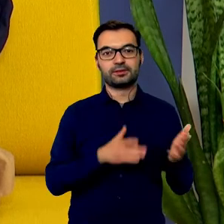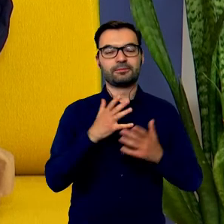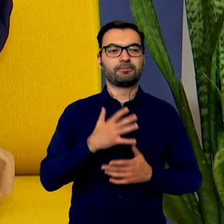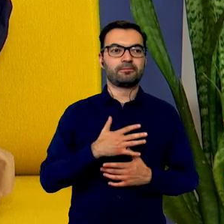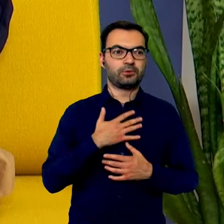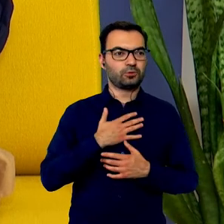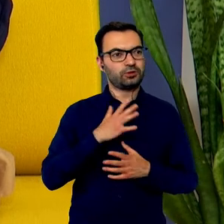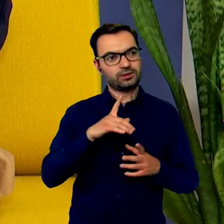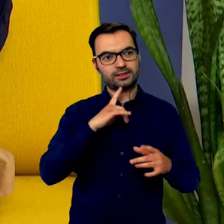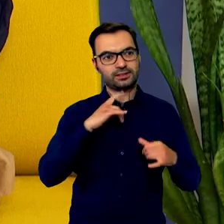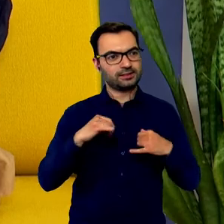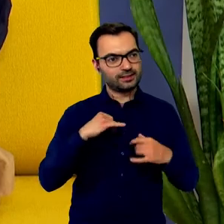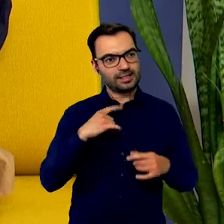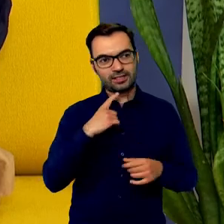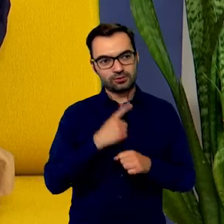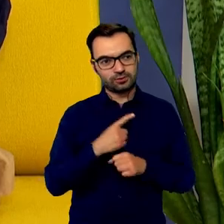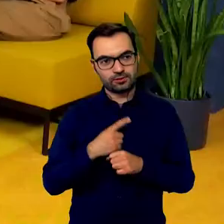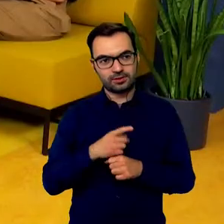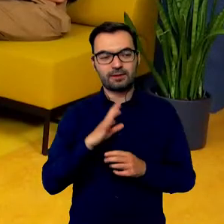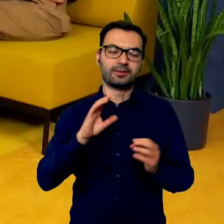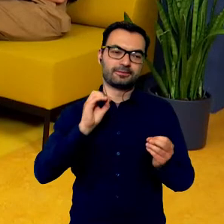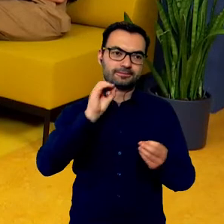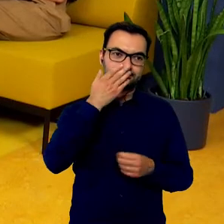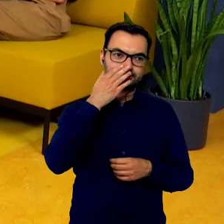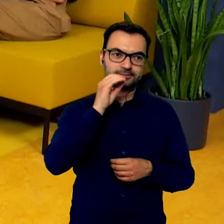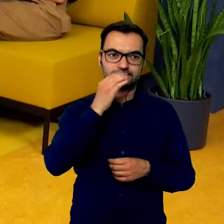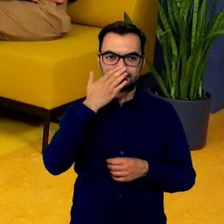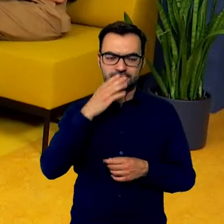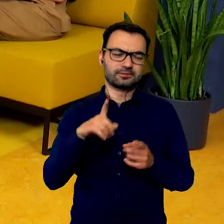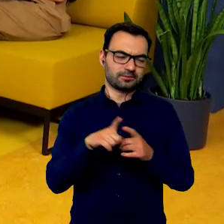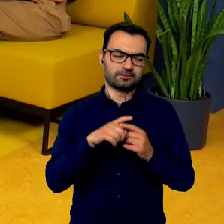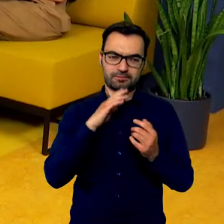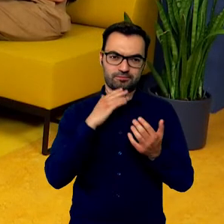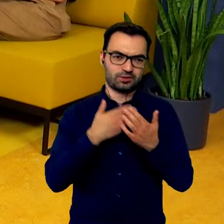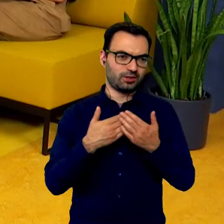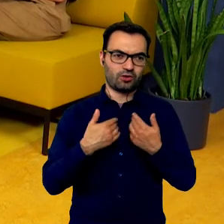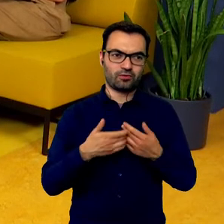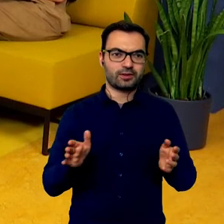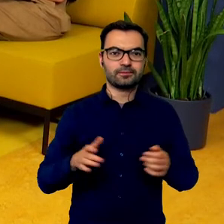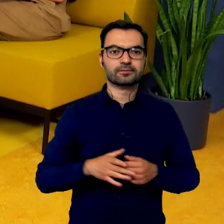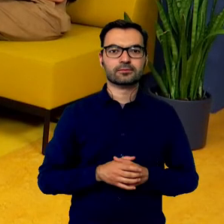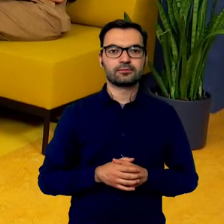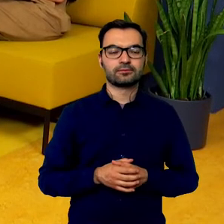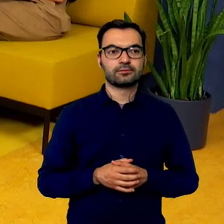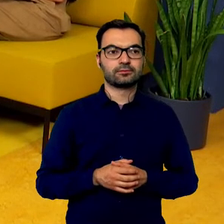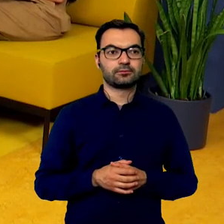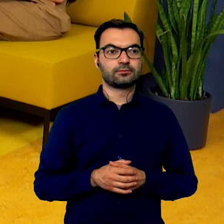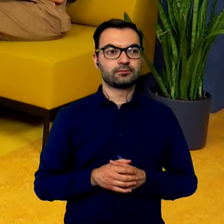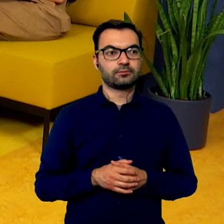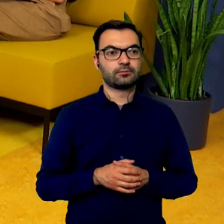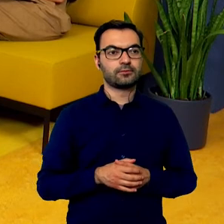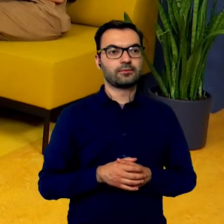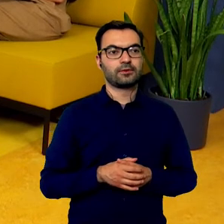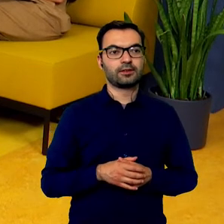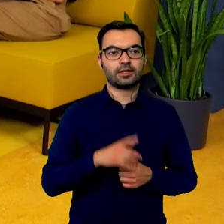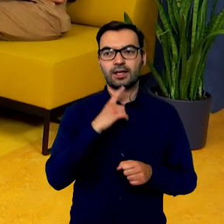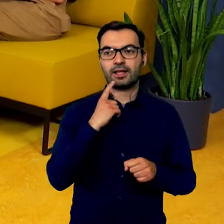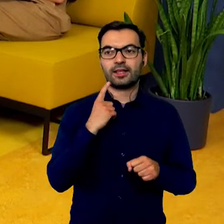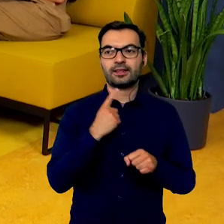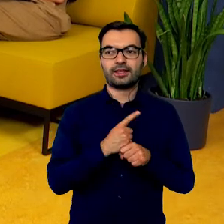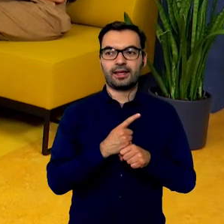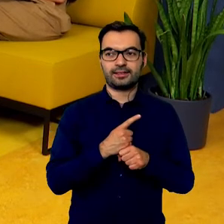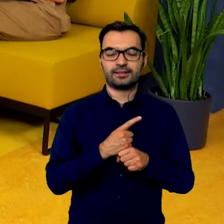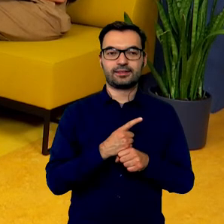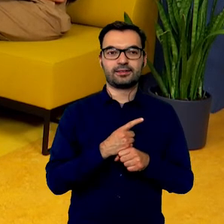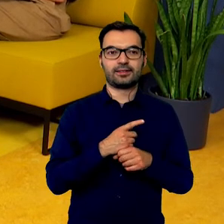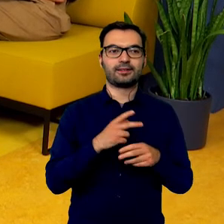się sprawczość bardzo. I rozczarowań, o których też pani publicznie mówi. Więc czy ta decyzja i to zdanie, które świetnie brzmi na